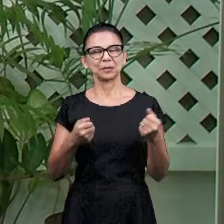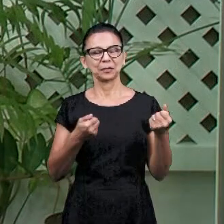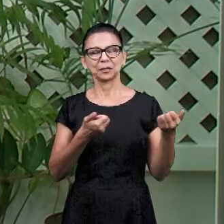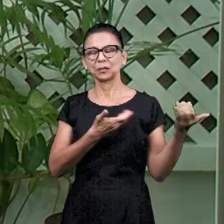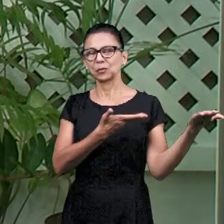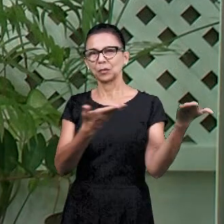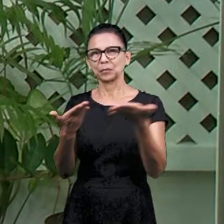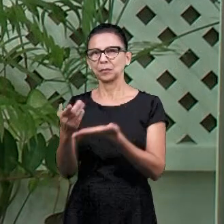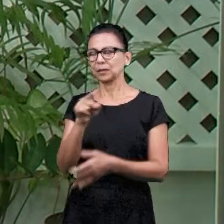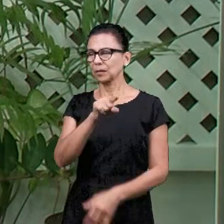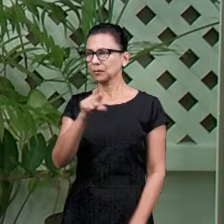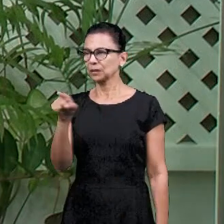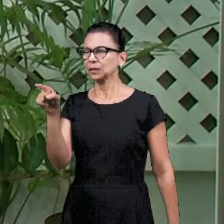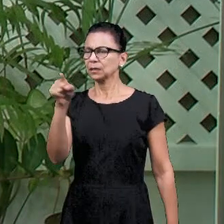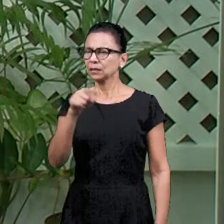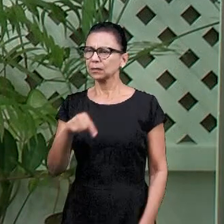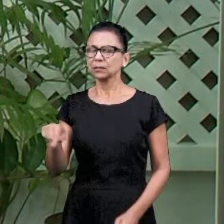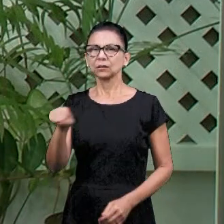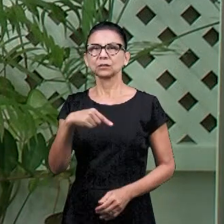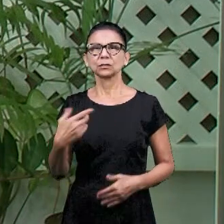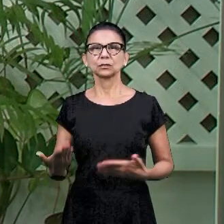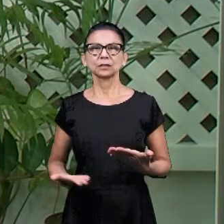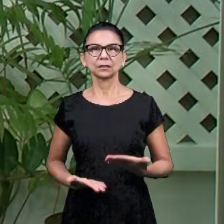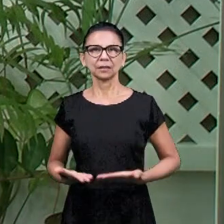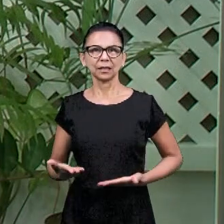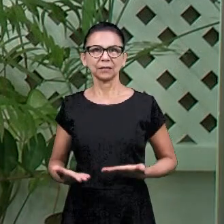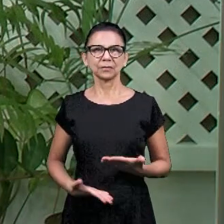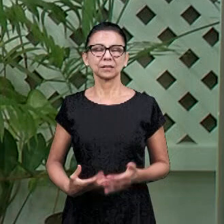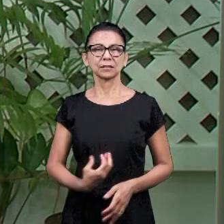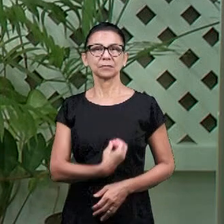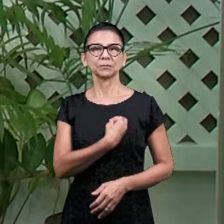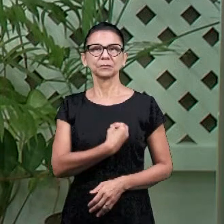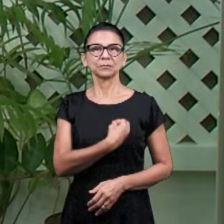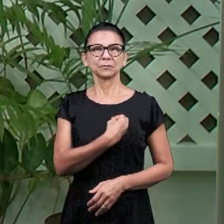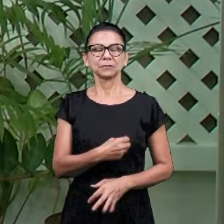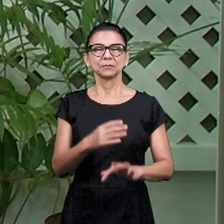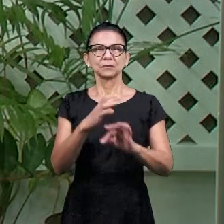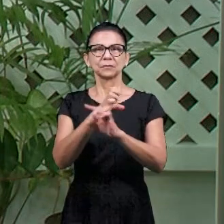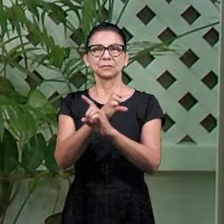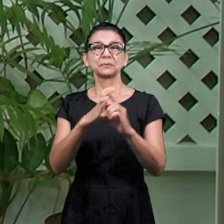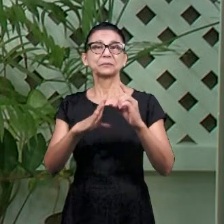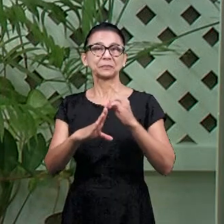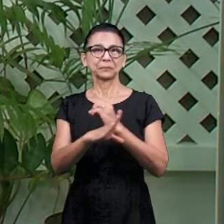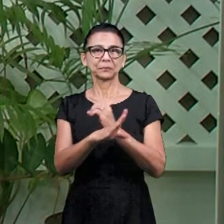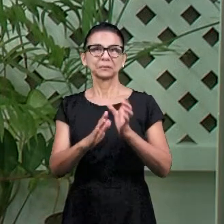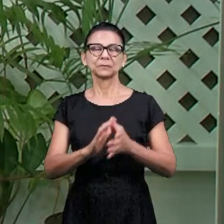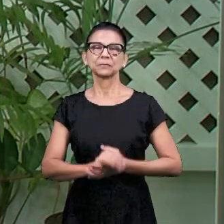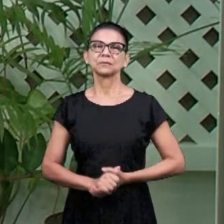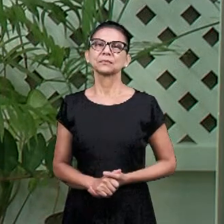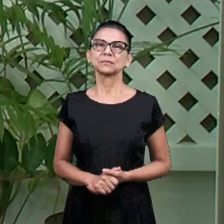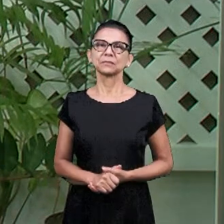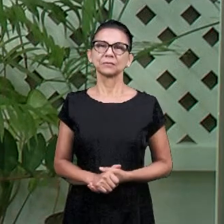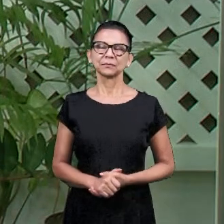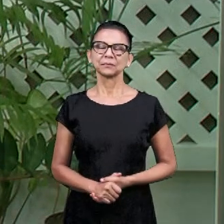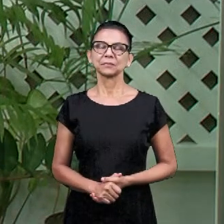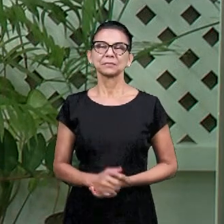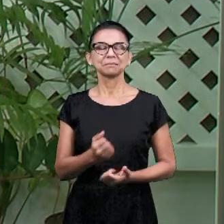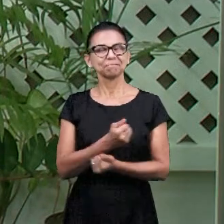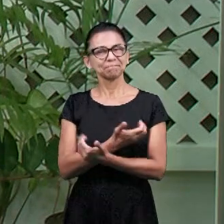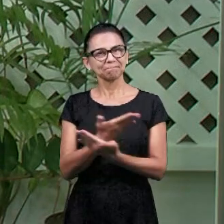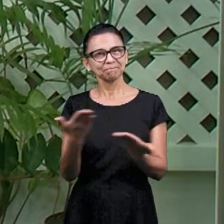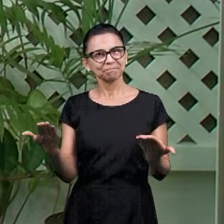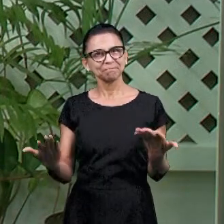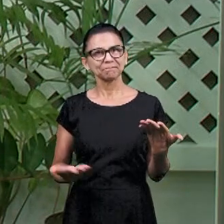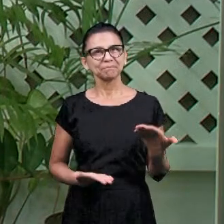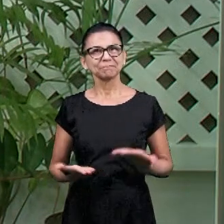Je remercie, je retribue les salutations à vous et tous les frères et sœurs qui participent